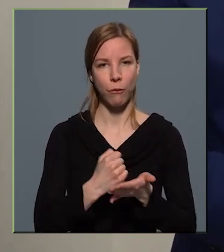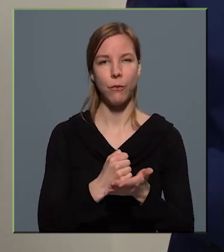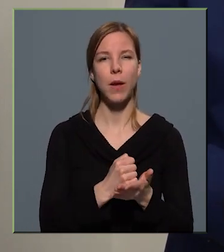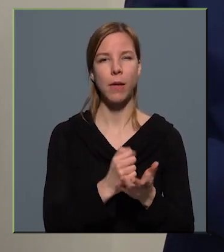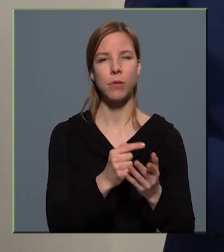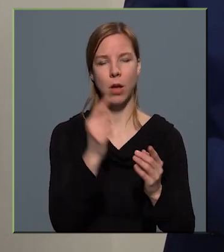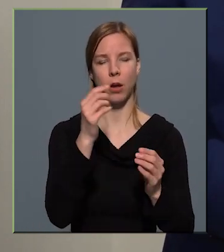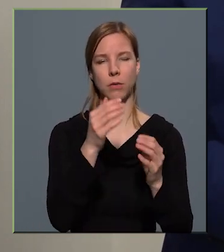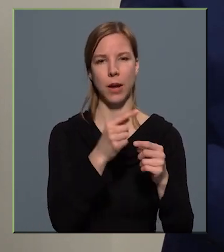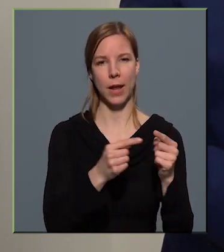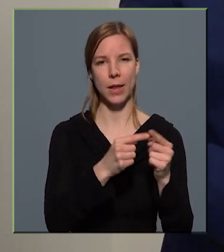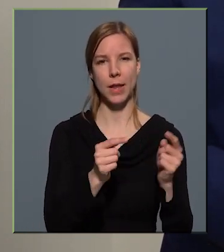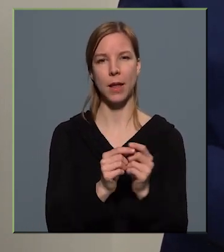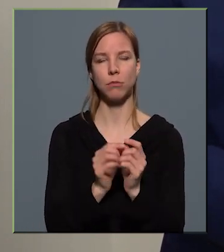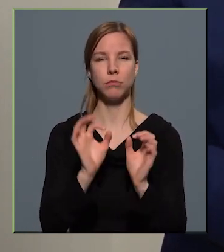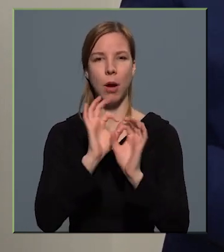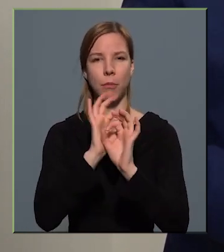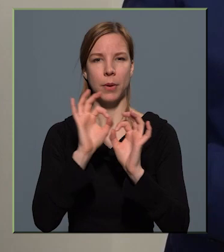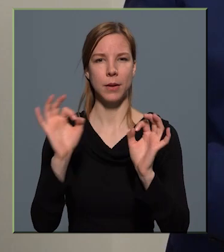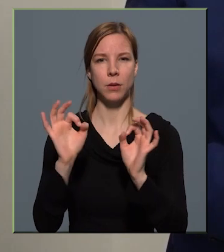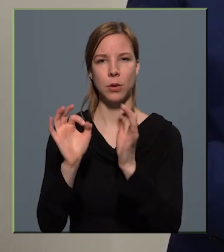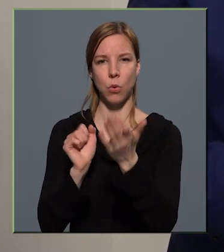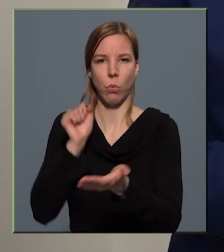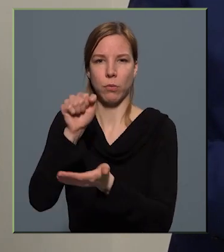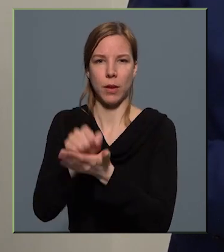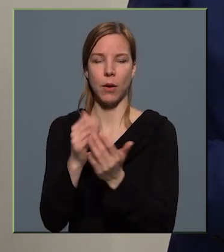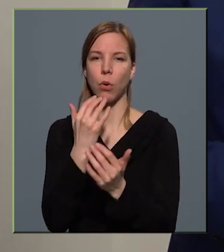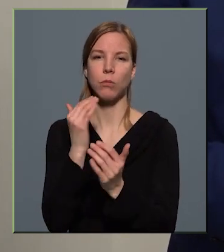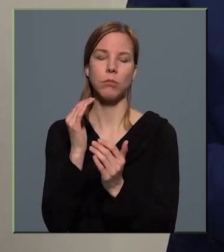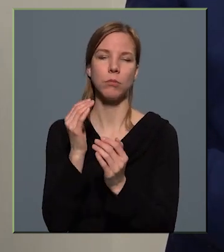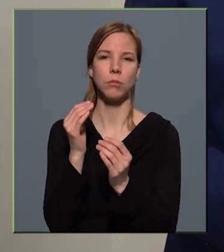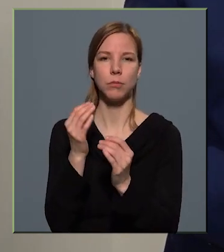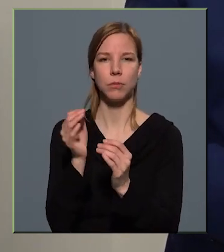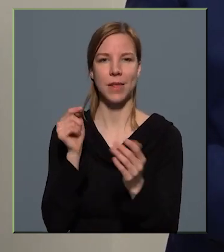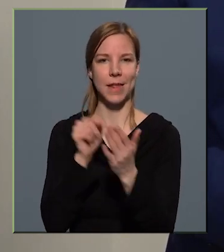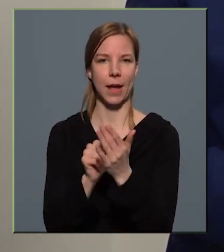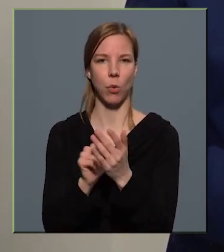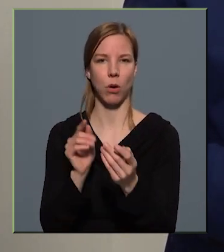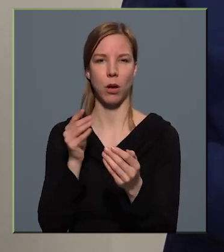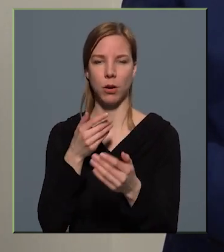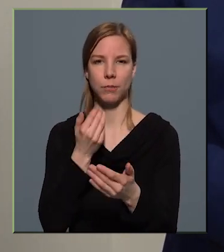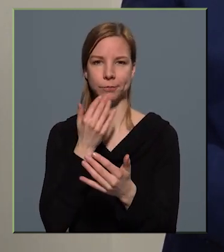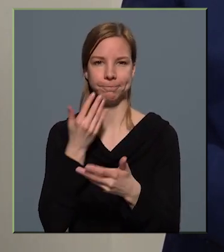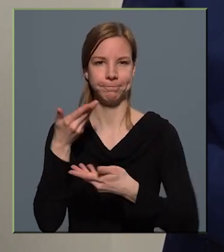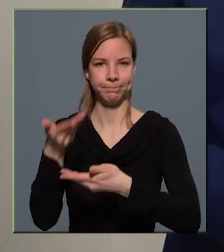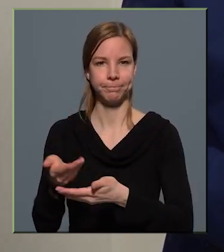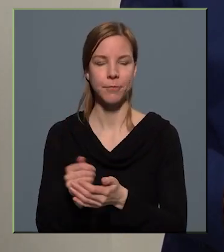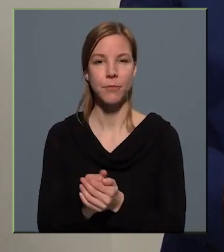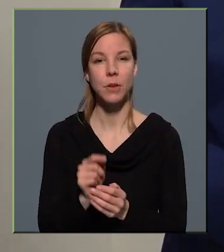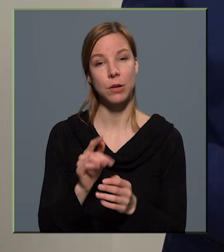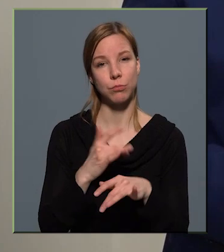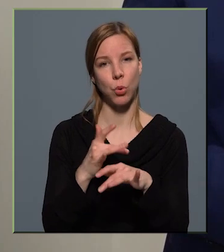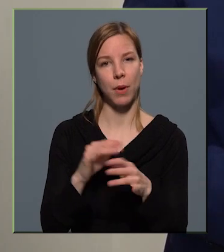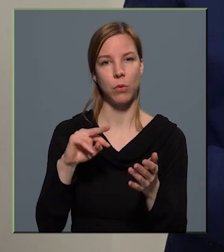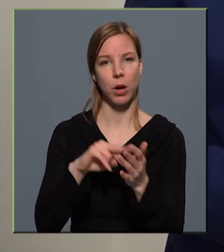fordítjuk. Ennek tudatában vagyunk ma itt, és próbálunk itt a kerületnek is, és a